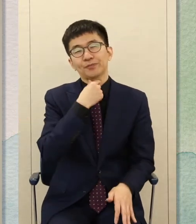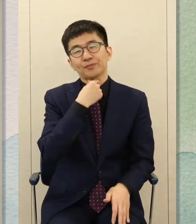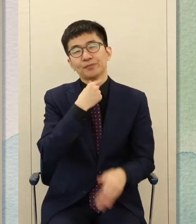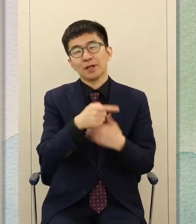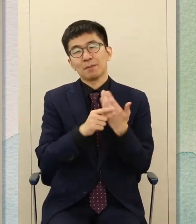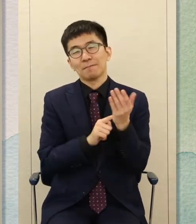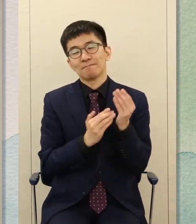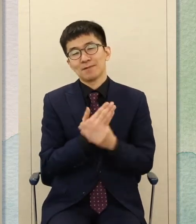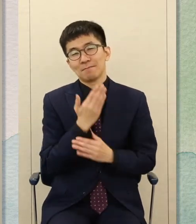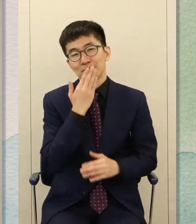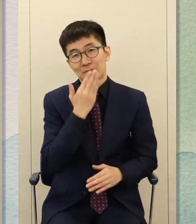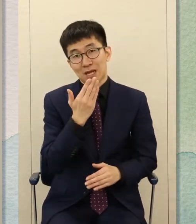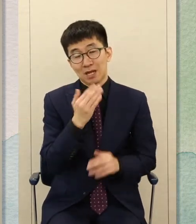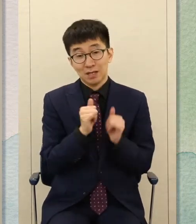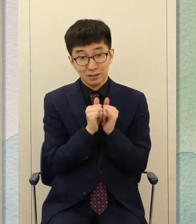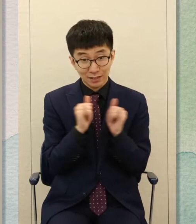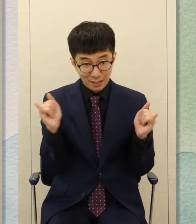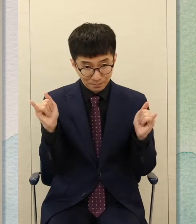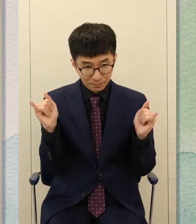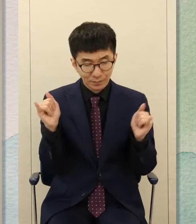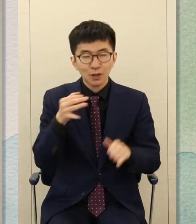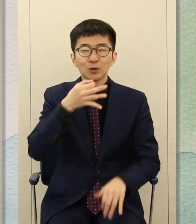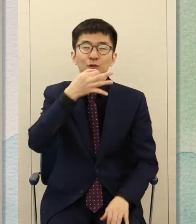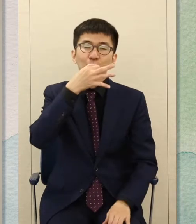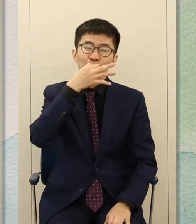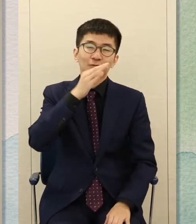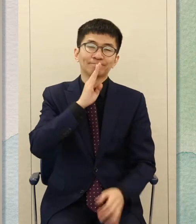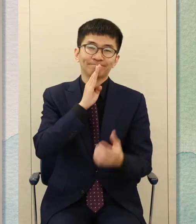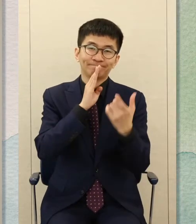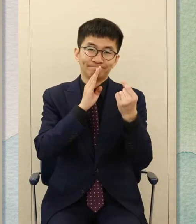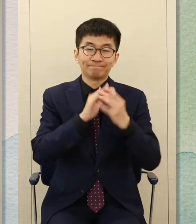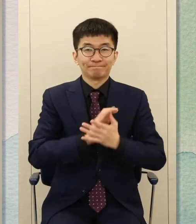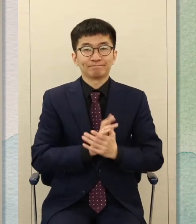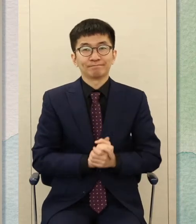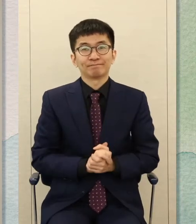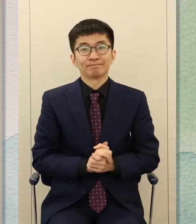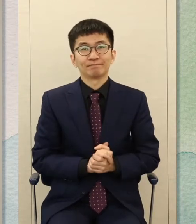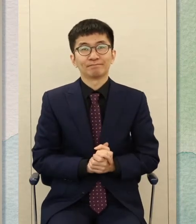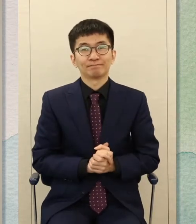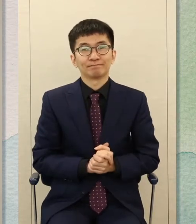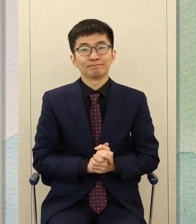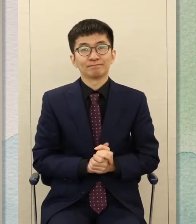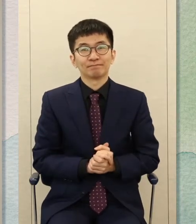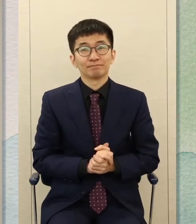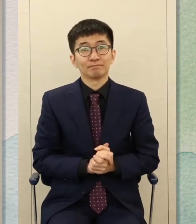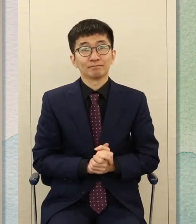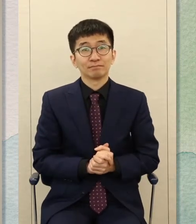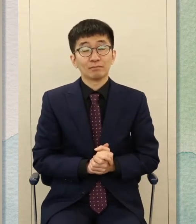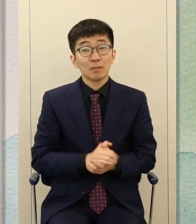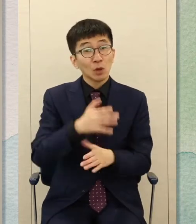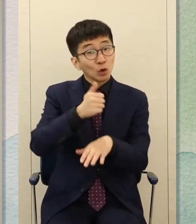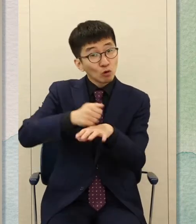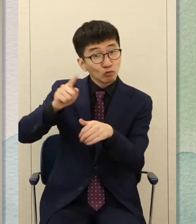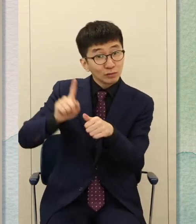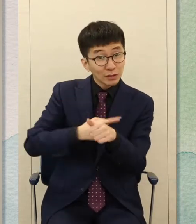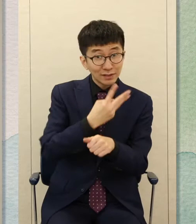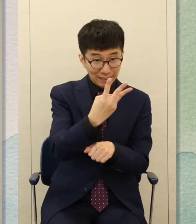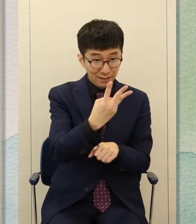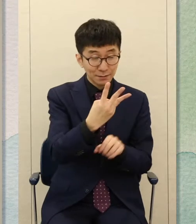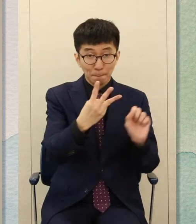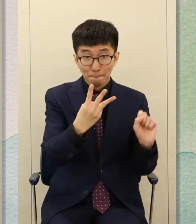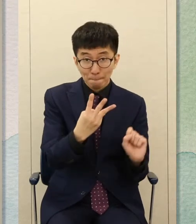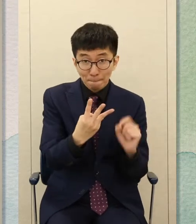인간의 굉장히 중요한 힘이에요. 실제로. 예. 예, 저기에 있어서 문명이 작동하는